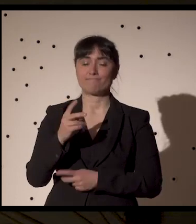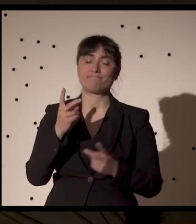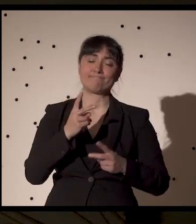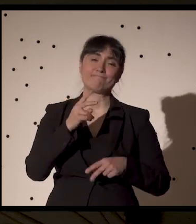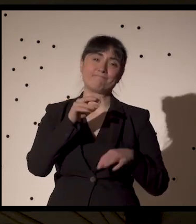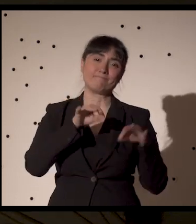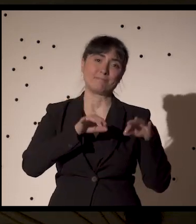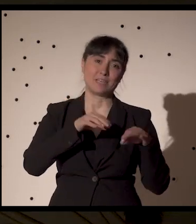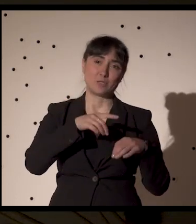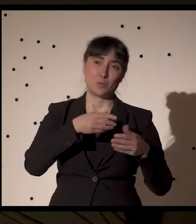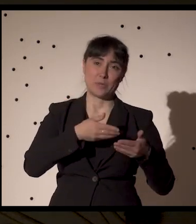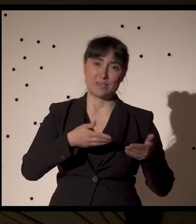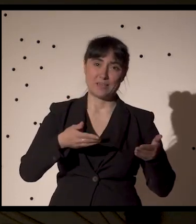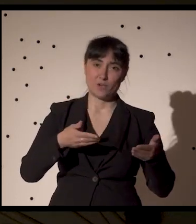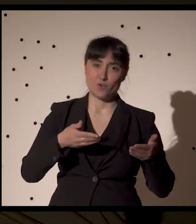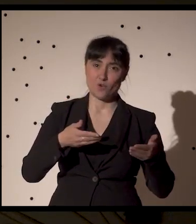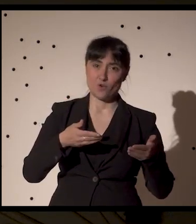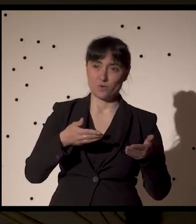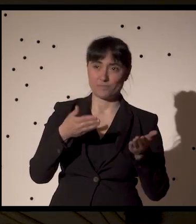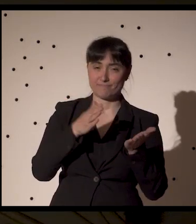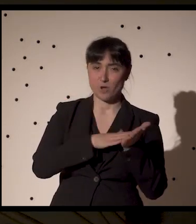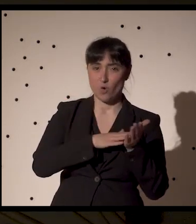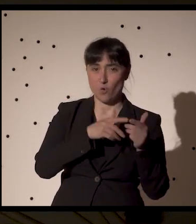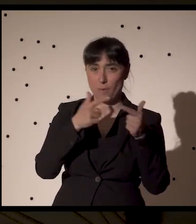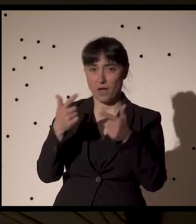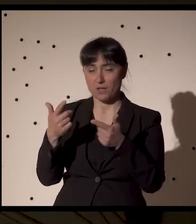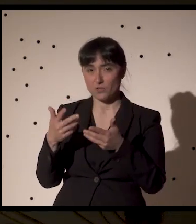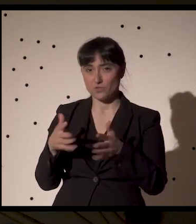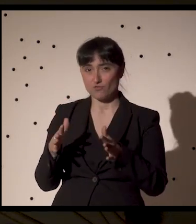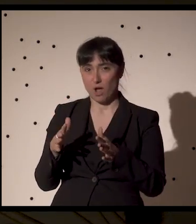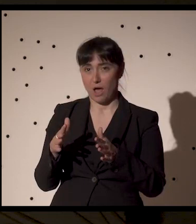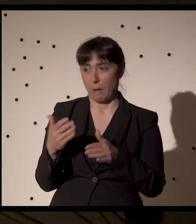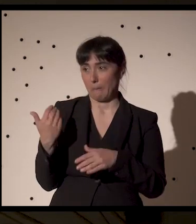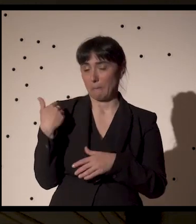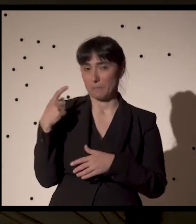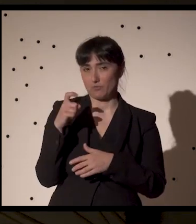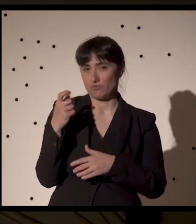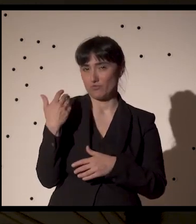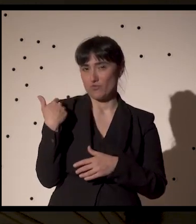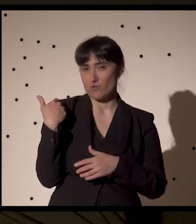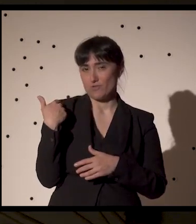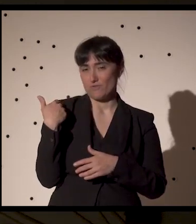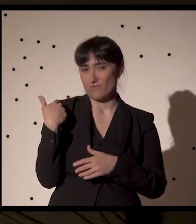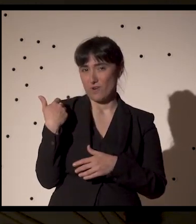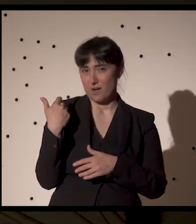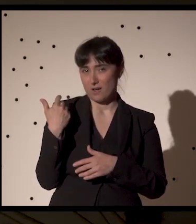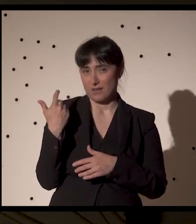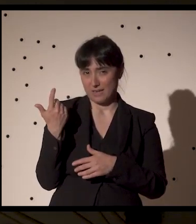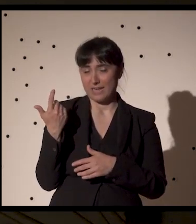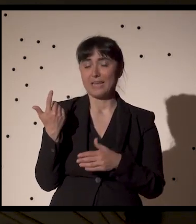con una serata preziosa di qualche giorno fa con la lettura di